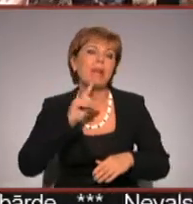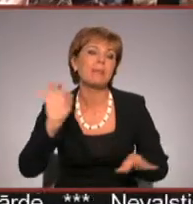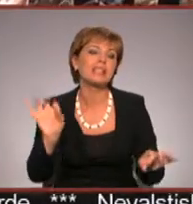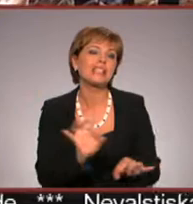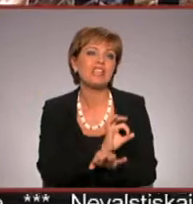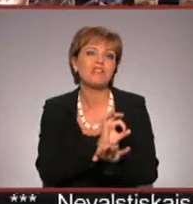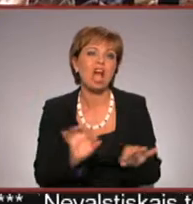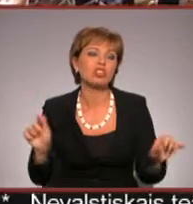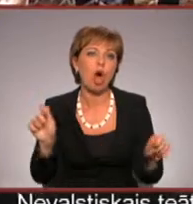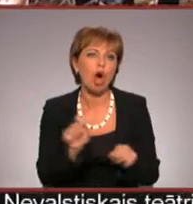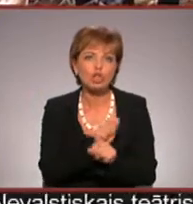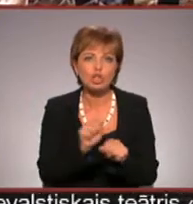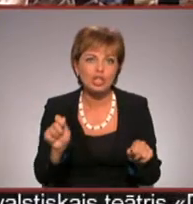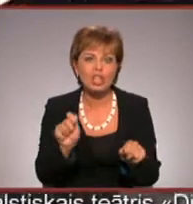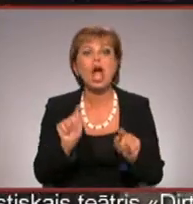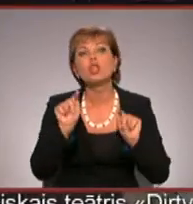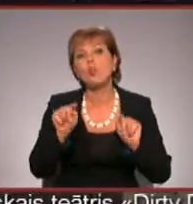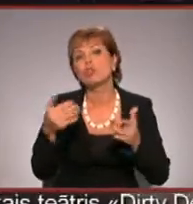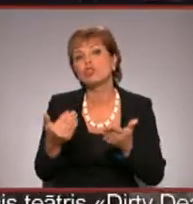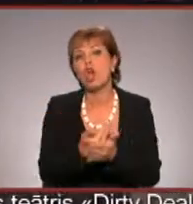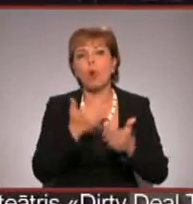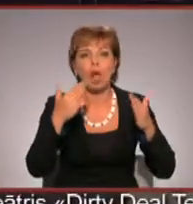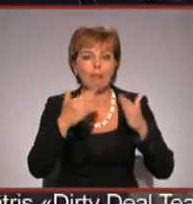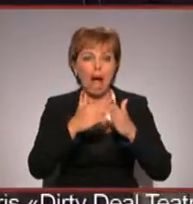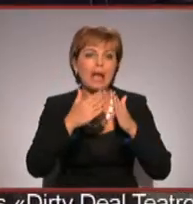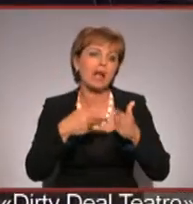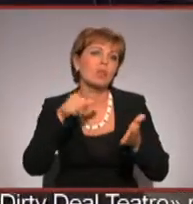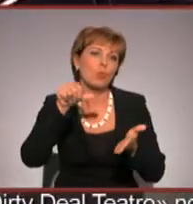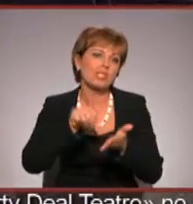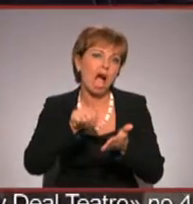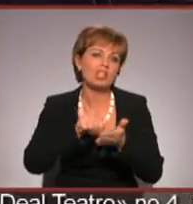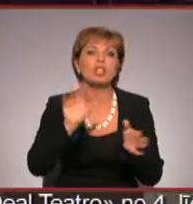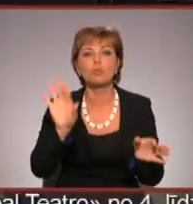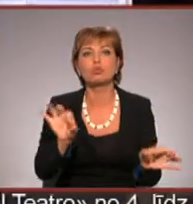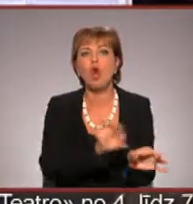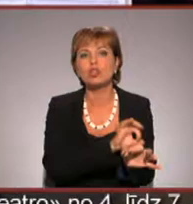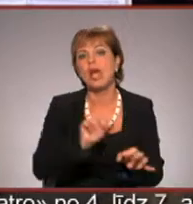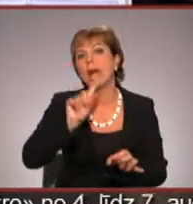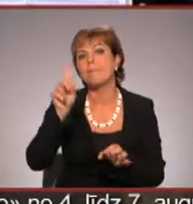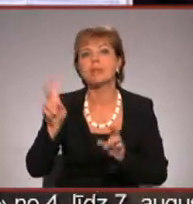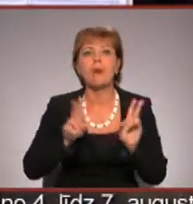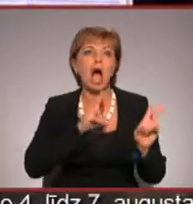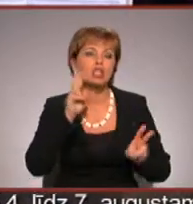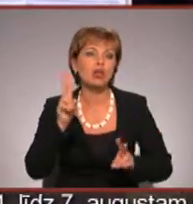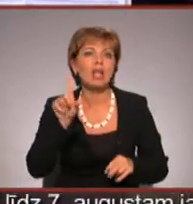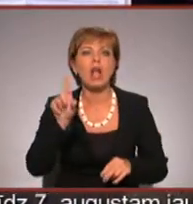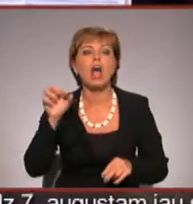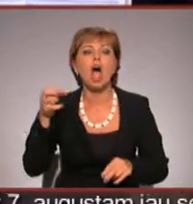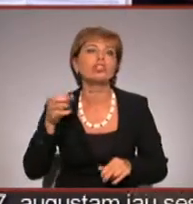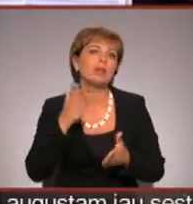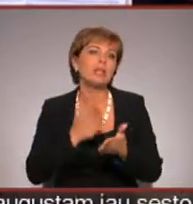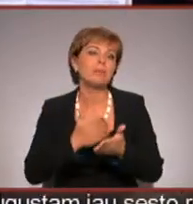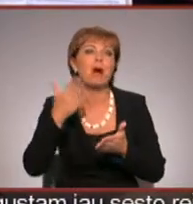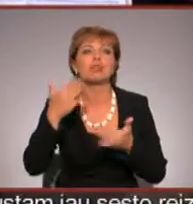orķestris pirmo reizi savās topošajās mājās sniegs koncertu. Tajā pirmatskaņojumu piedzīvos Kārļa Lāča īpaši šim